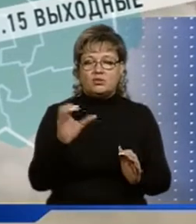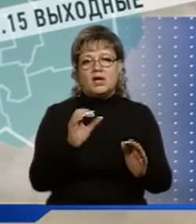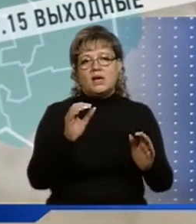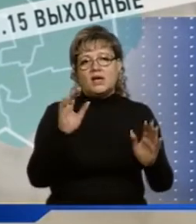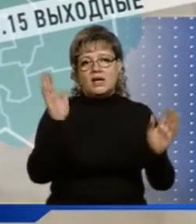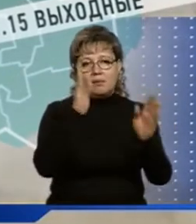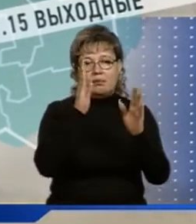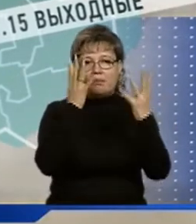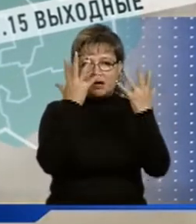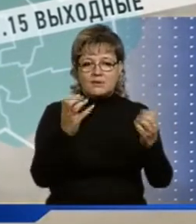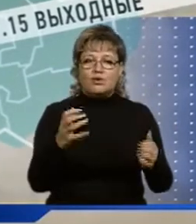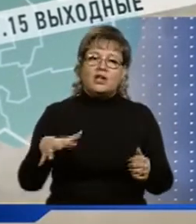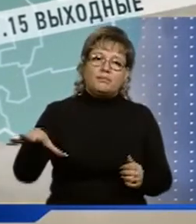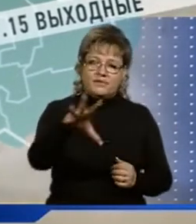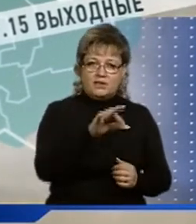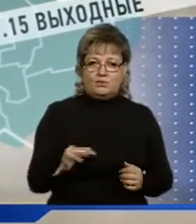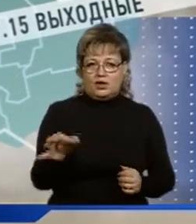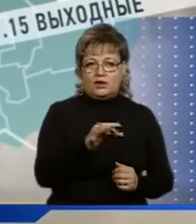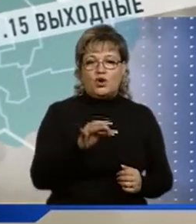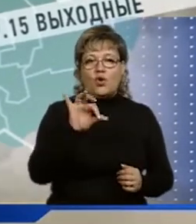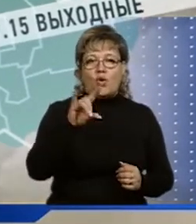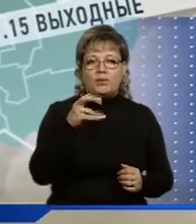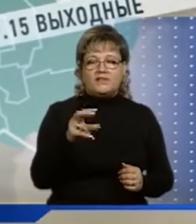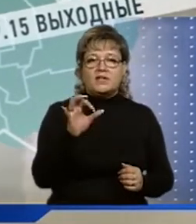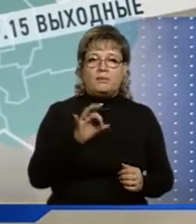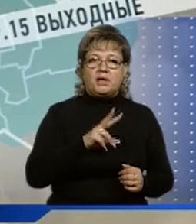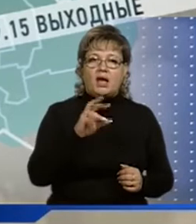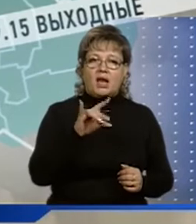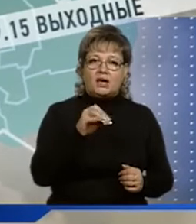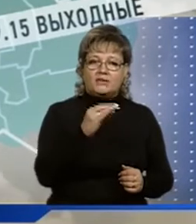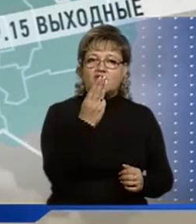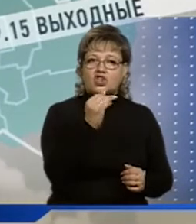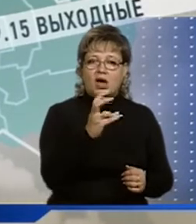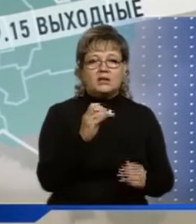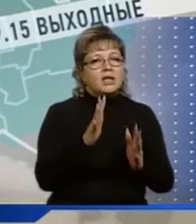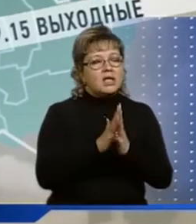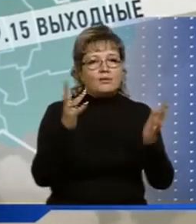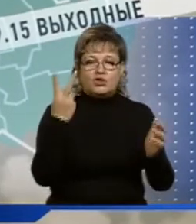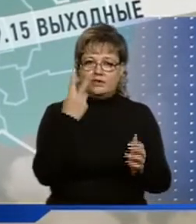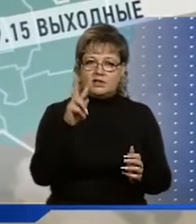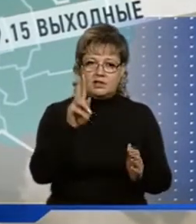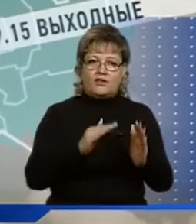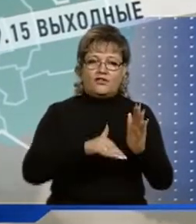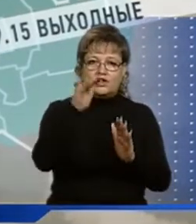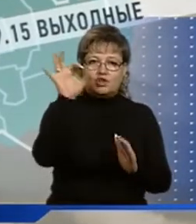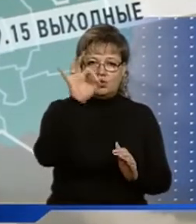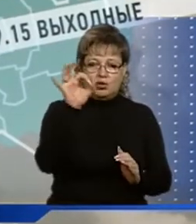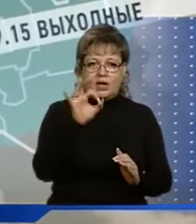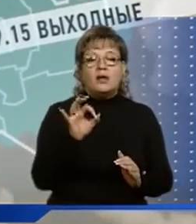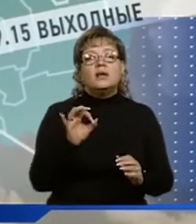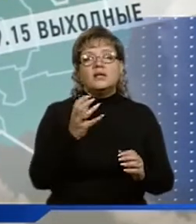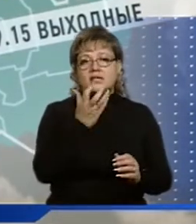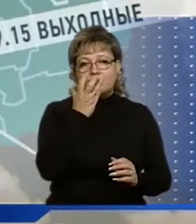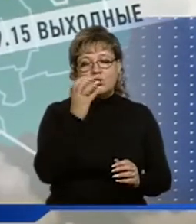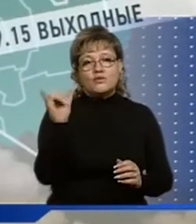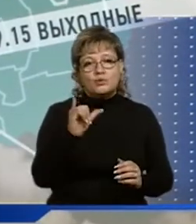пасмурная погода ожидаются по всему региону. В Обливской, Белой, Калитве, Шахтах не больше 22 градусов выше нуля. Сравнительно